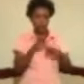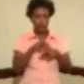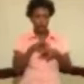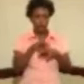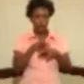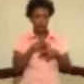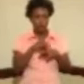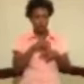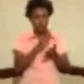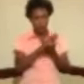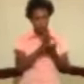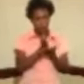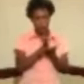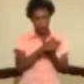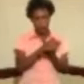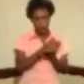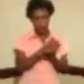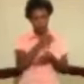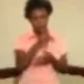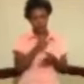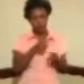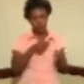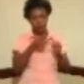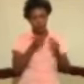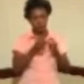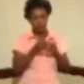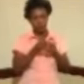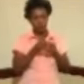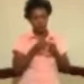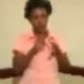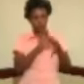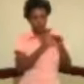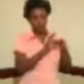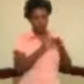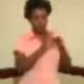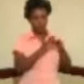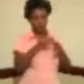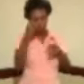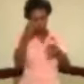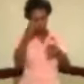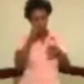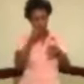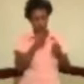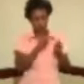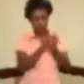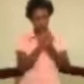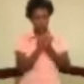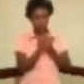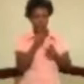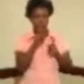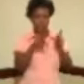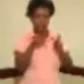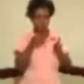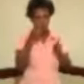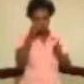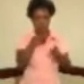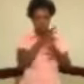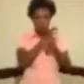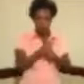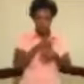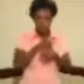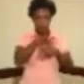de partage, l'y exprimer en termes de remembrement. De consolidation, de grande, pas de grandes propriétés,